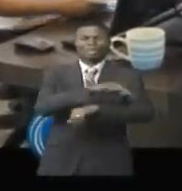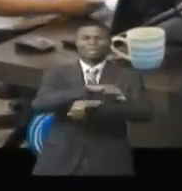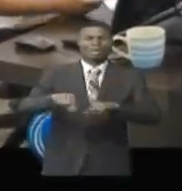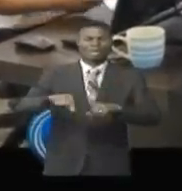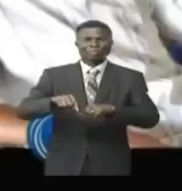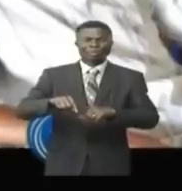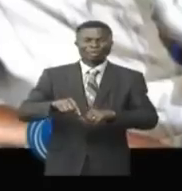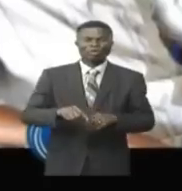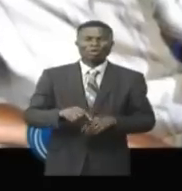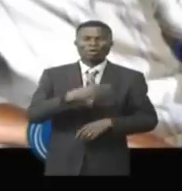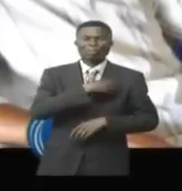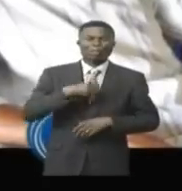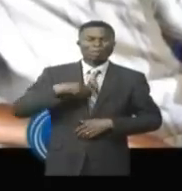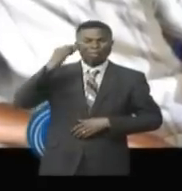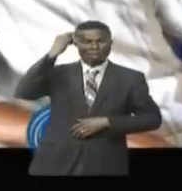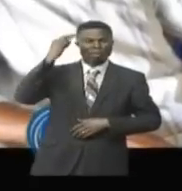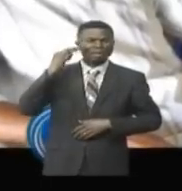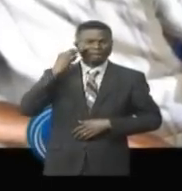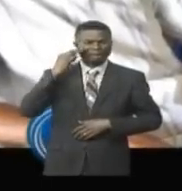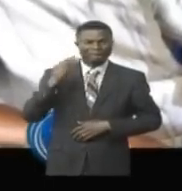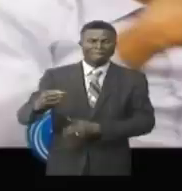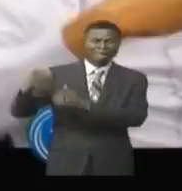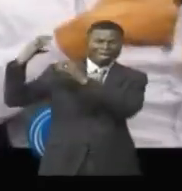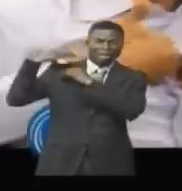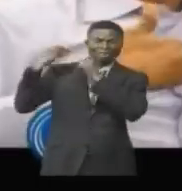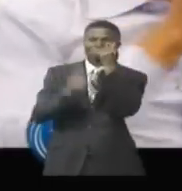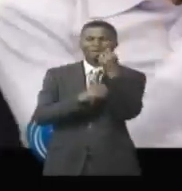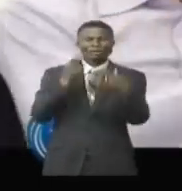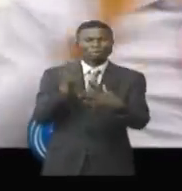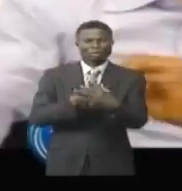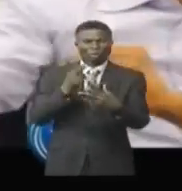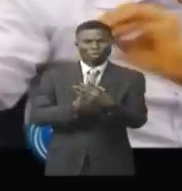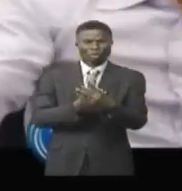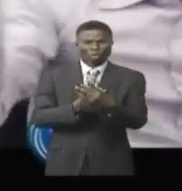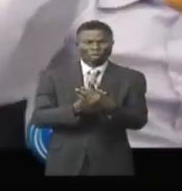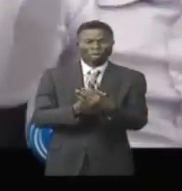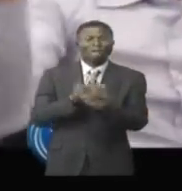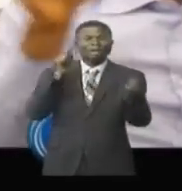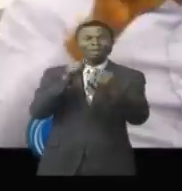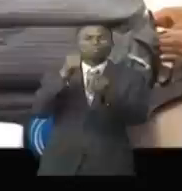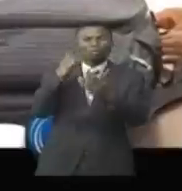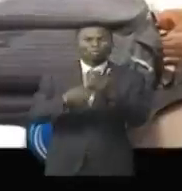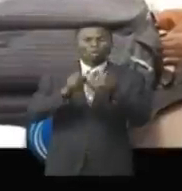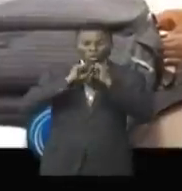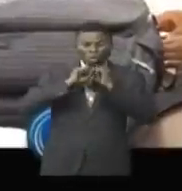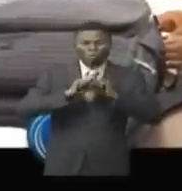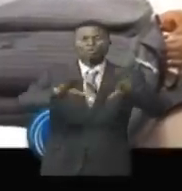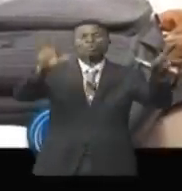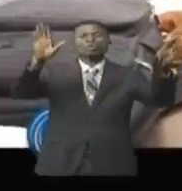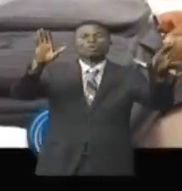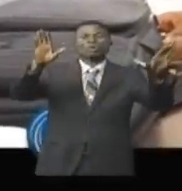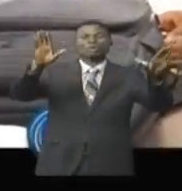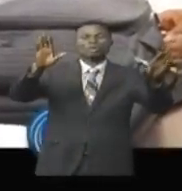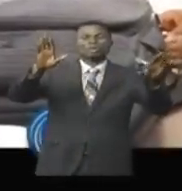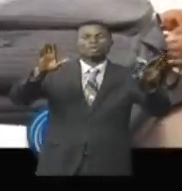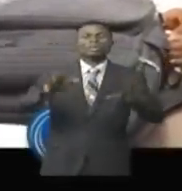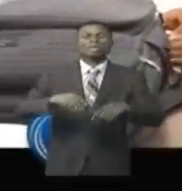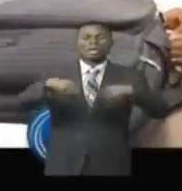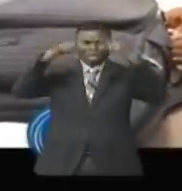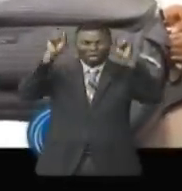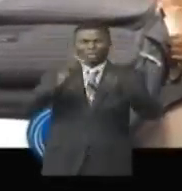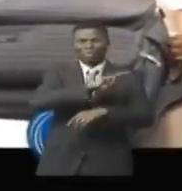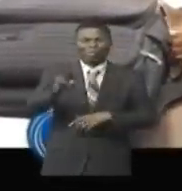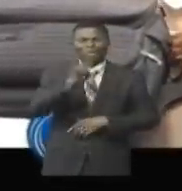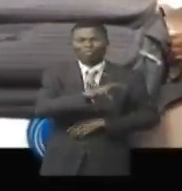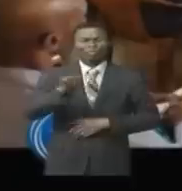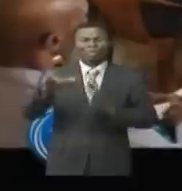en charge de personnes vivant avec handicap et autres personnes vulnérables au motif la promulgation le 13 mai 2022 de la